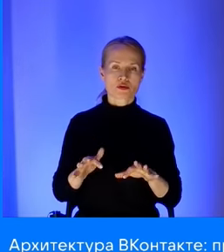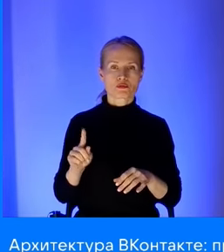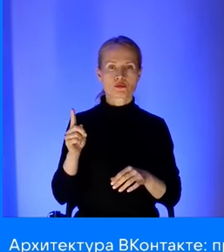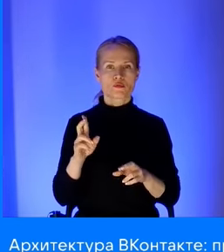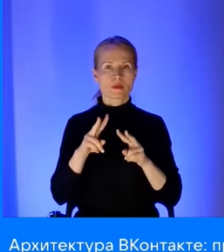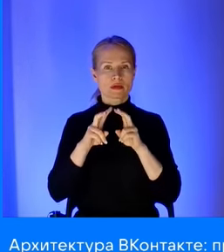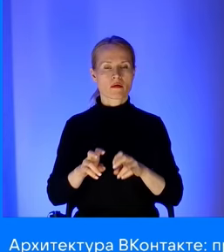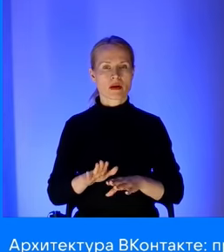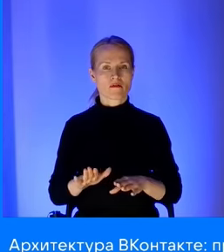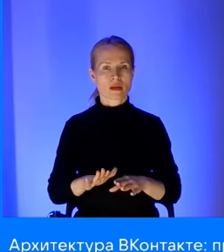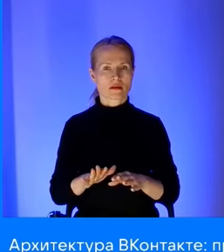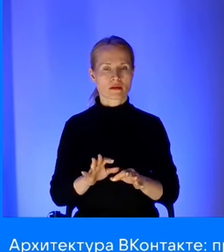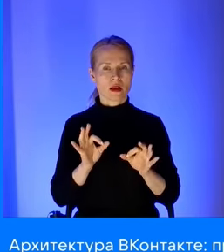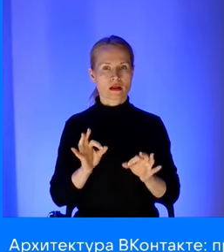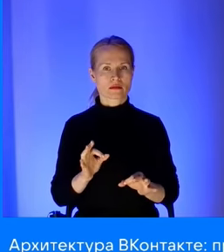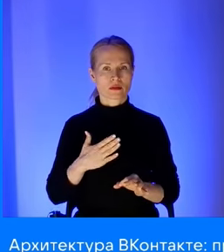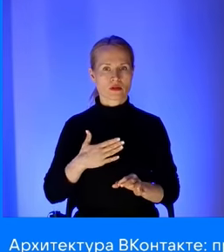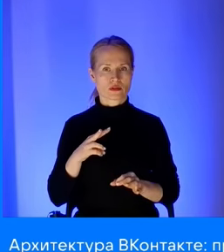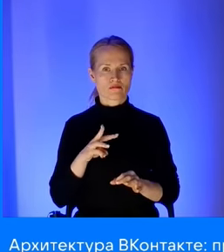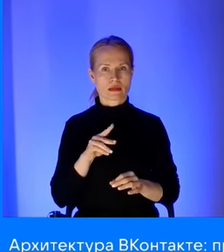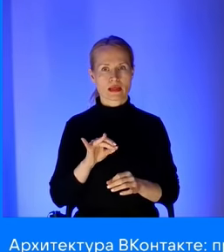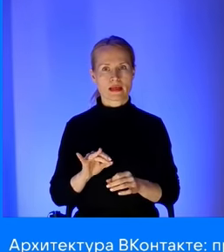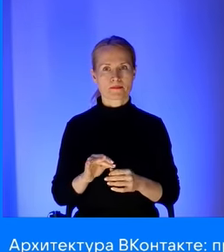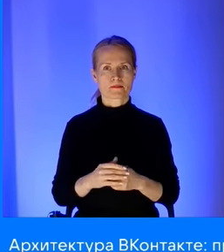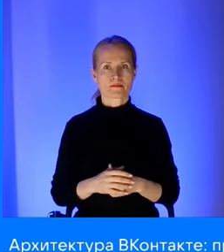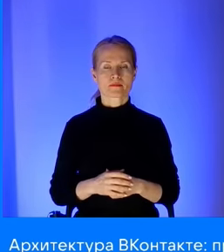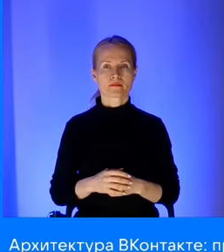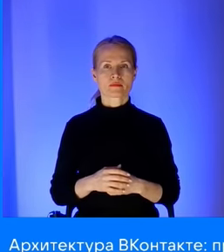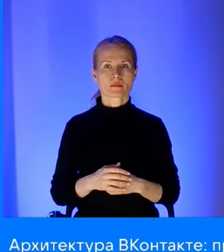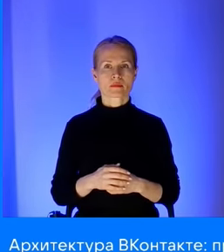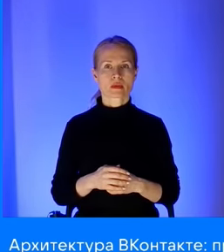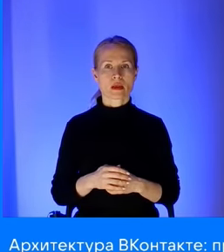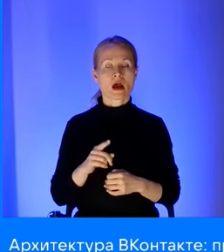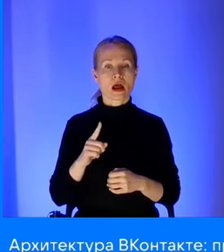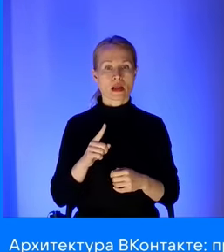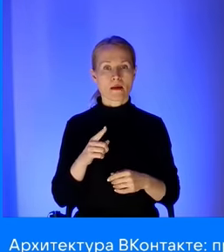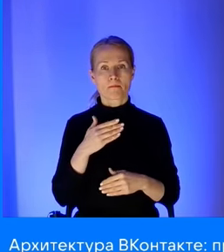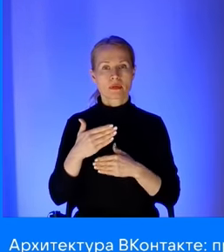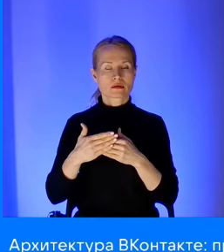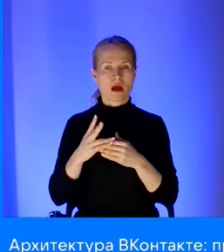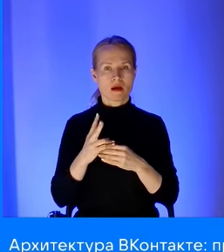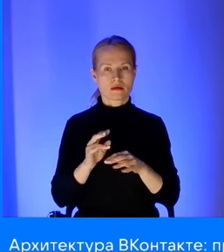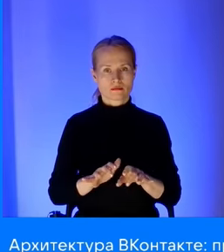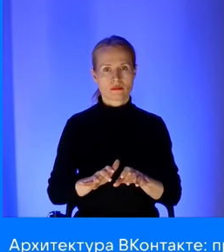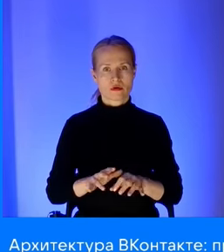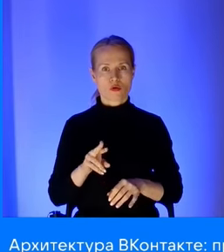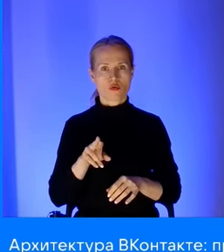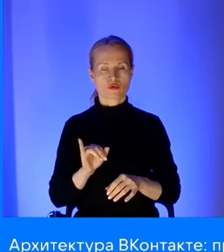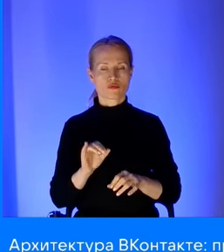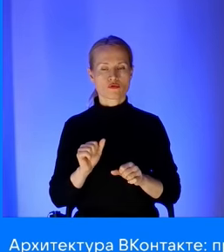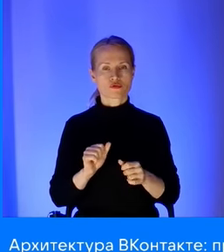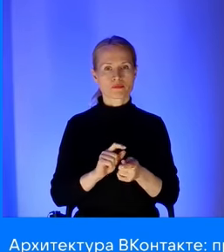нап корректность нашей модели она близка к коду и можно